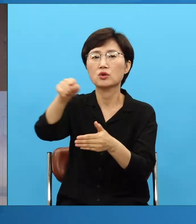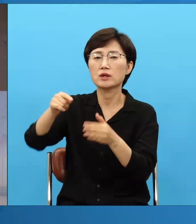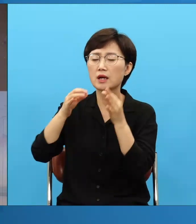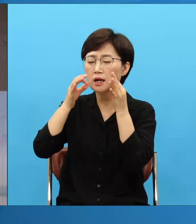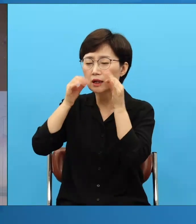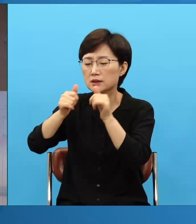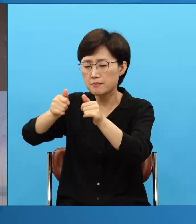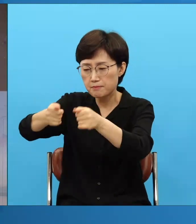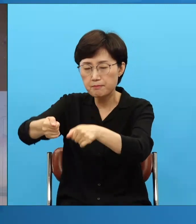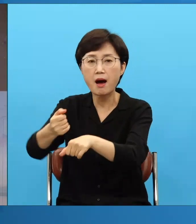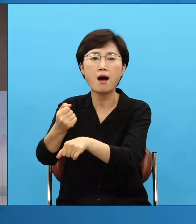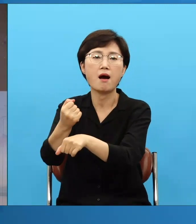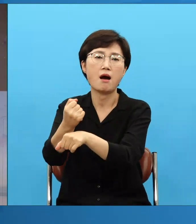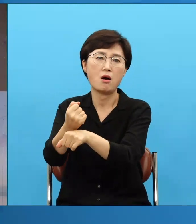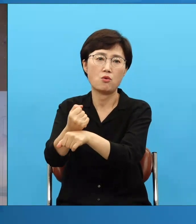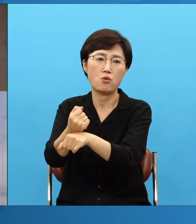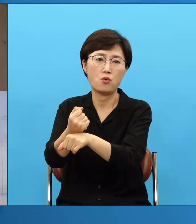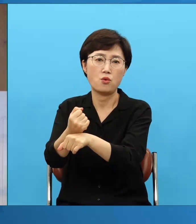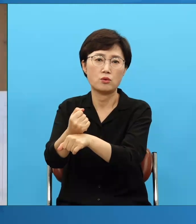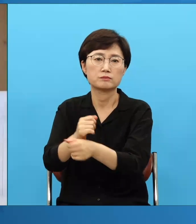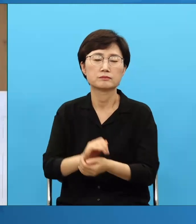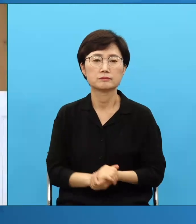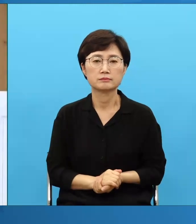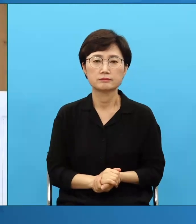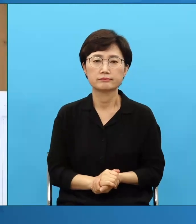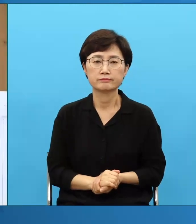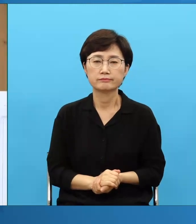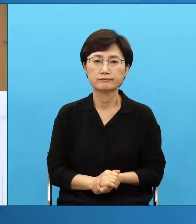안에서 너희에게 간절히 무난하고.